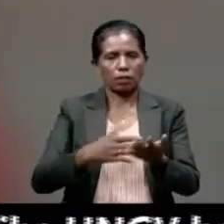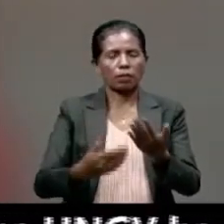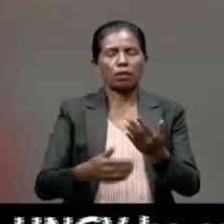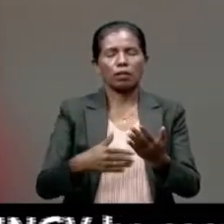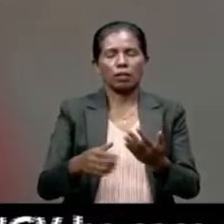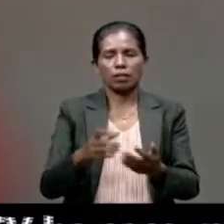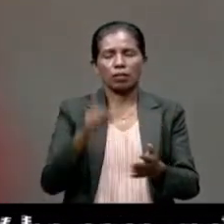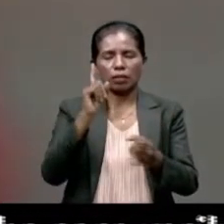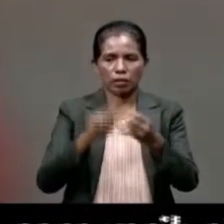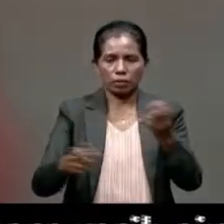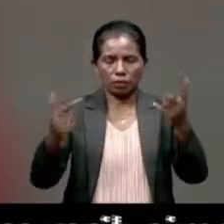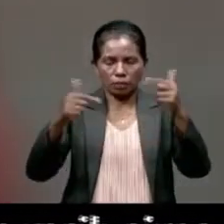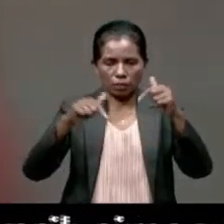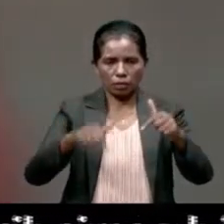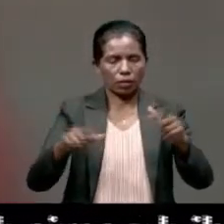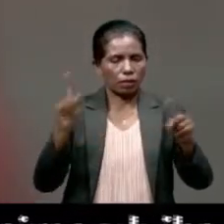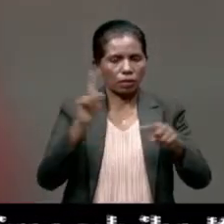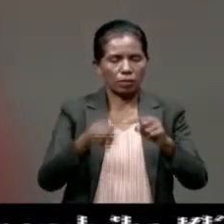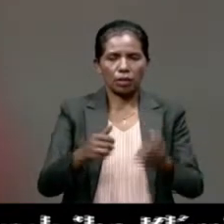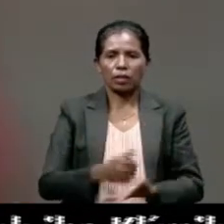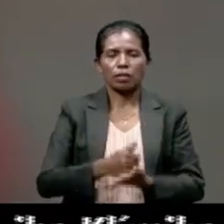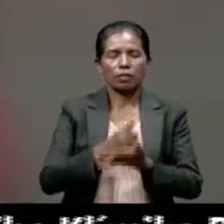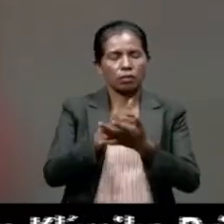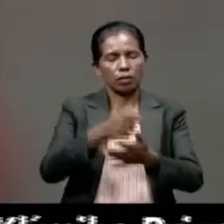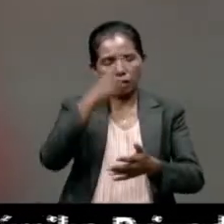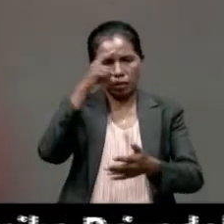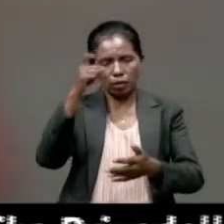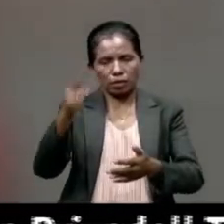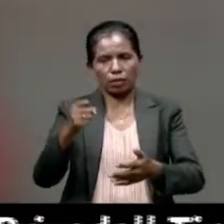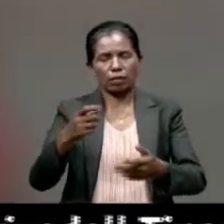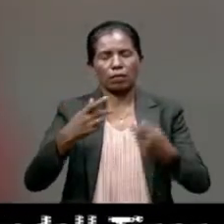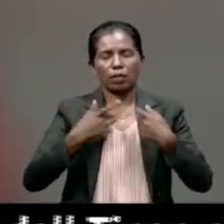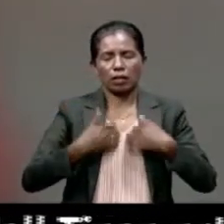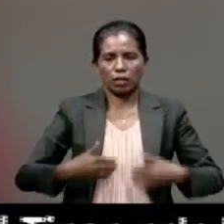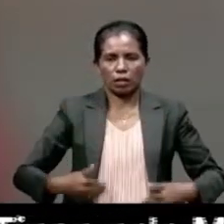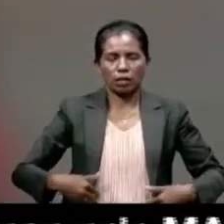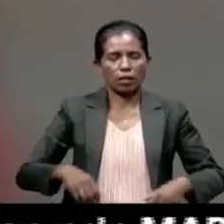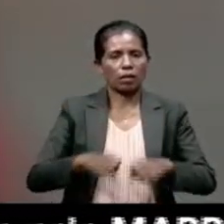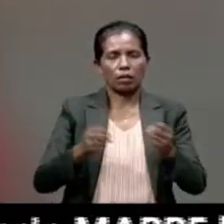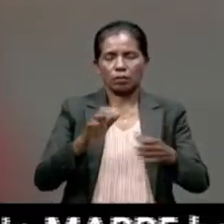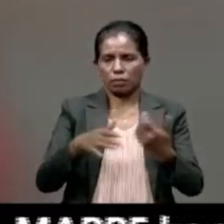ke so mai fali maru timur mas lah belasan mas tambah. Onya be laran dorokotu.